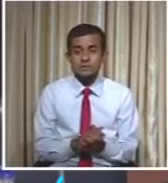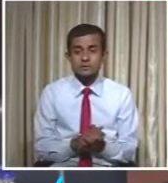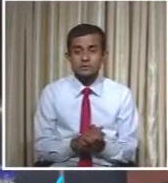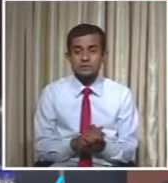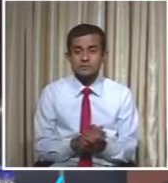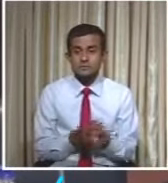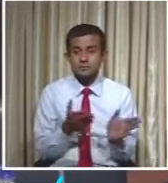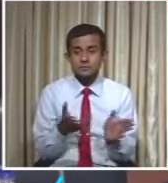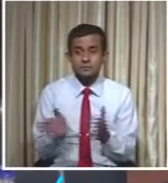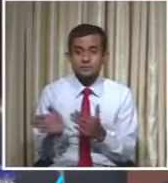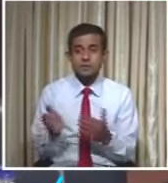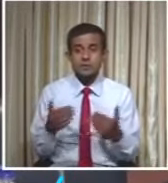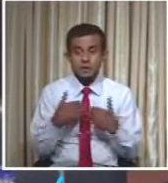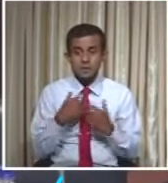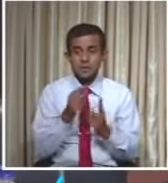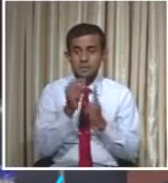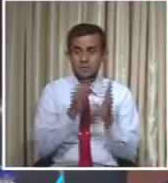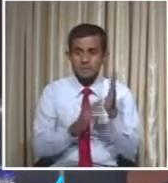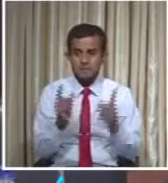අනිත් එක